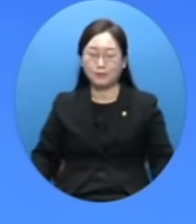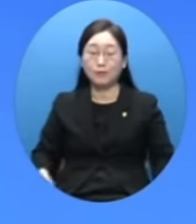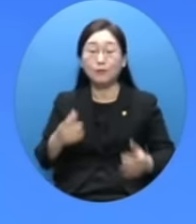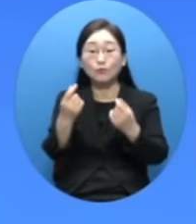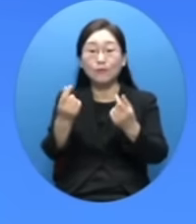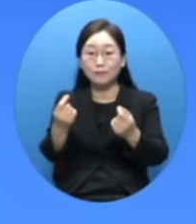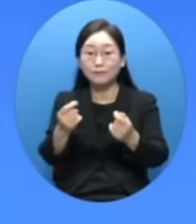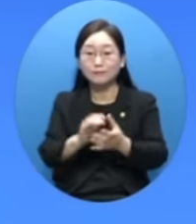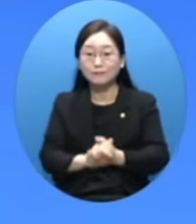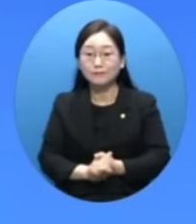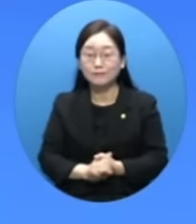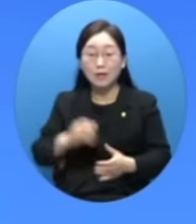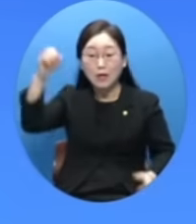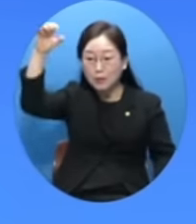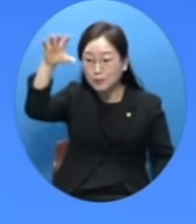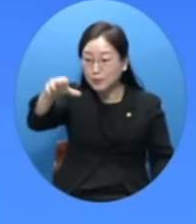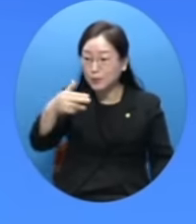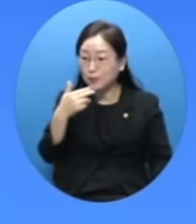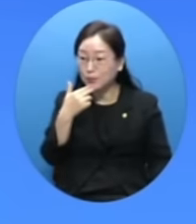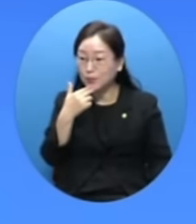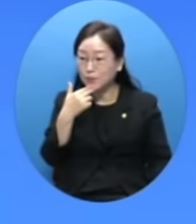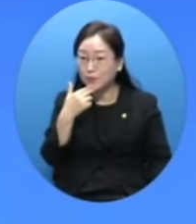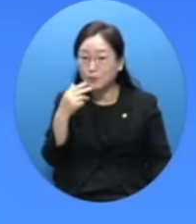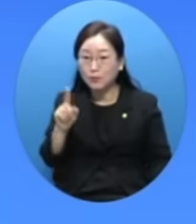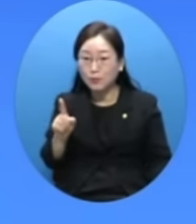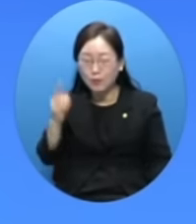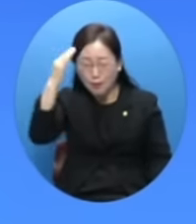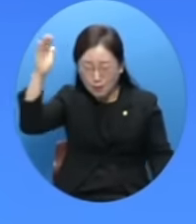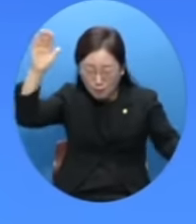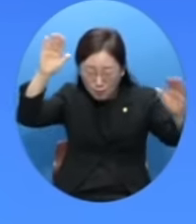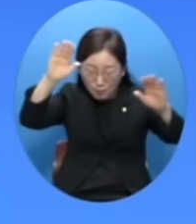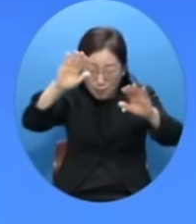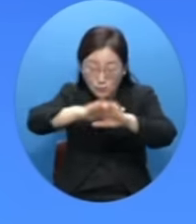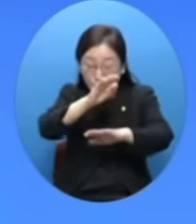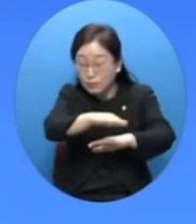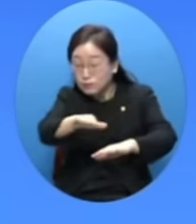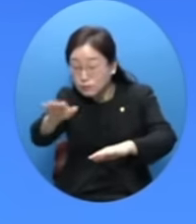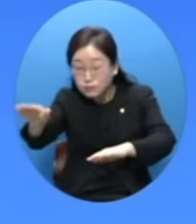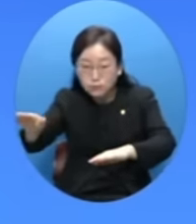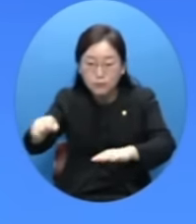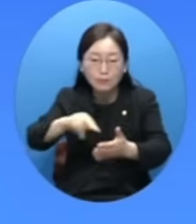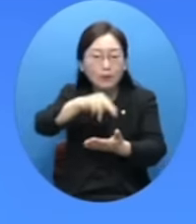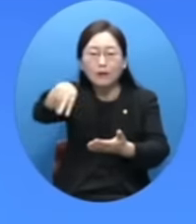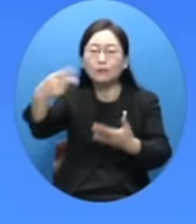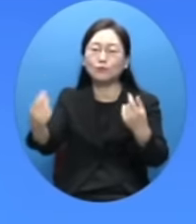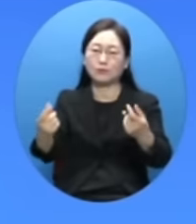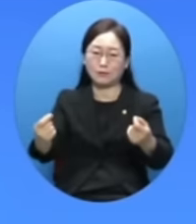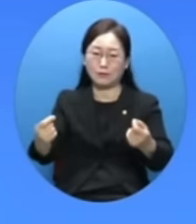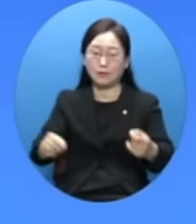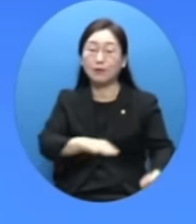마찬가지로 빛이 없으면 어둠 가운데서 길 잃고 방황하게 되는데 우리는